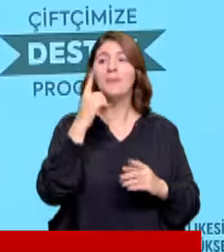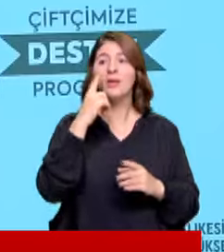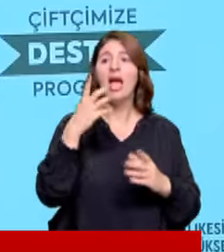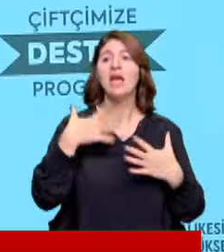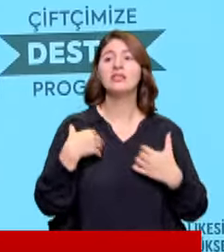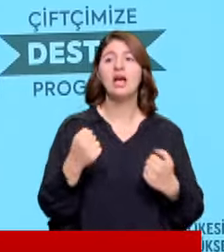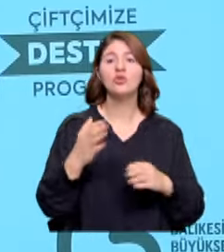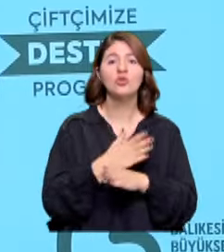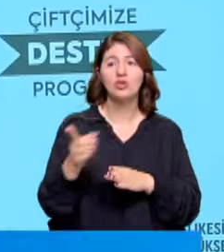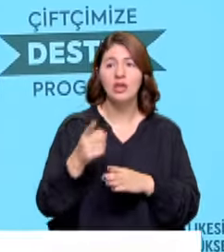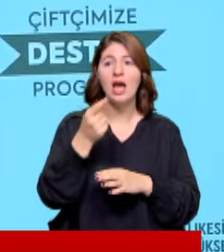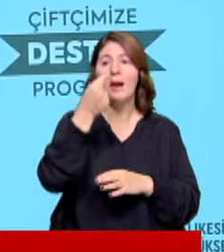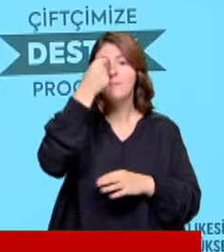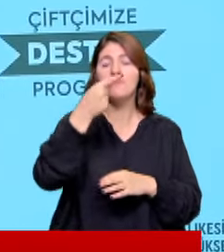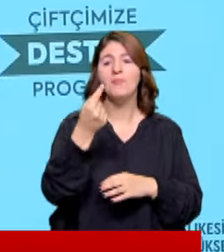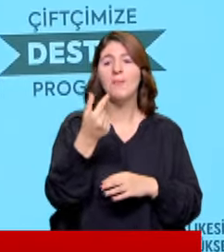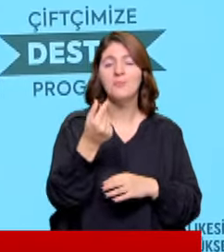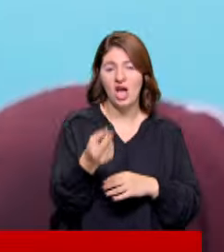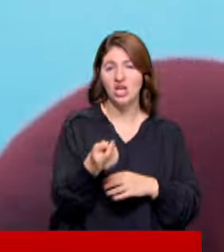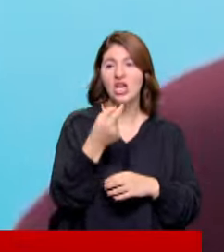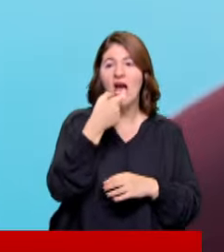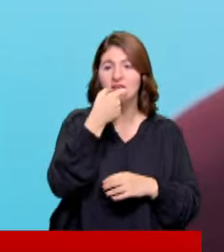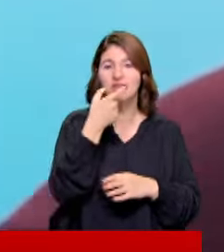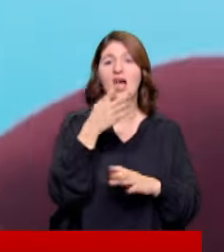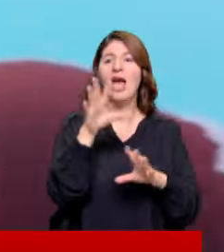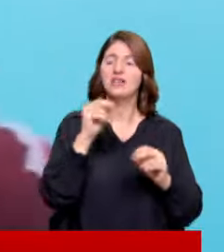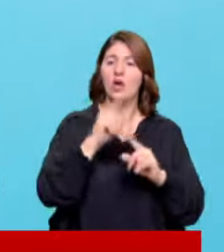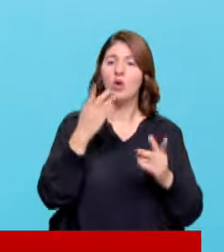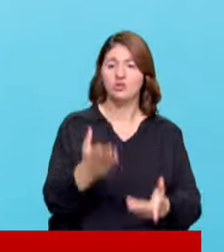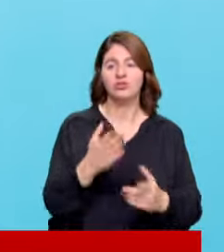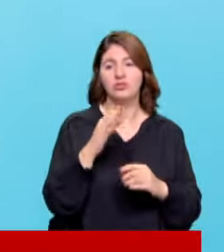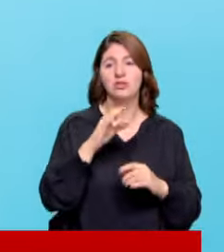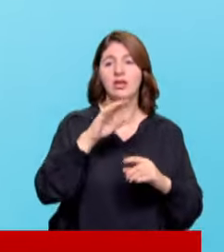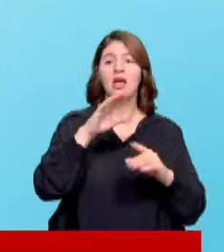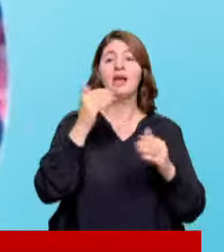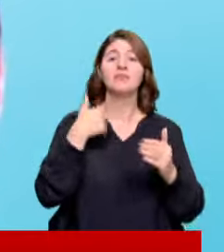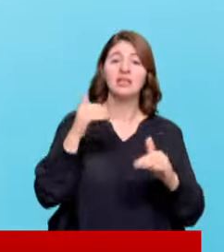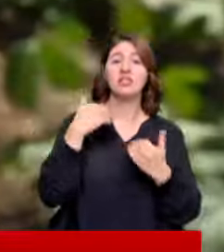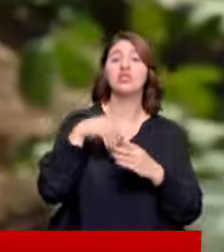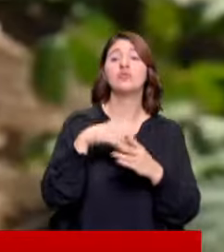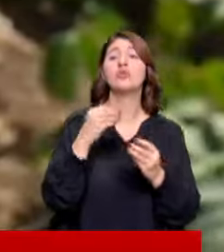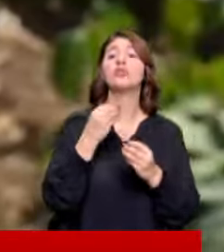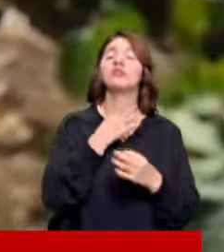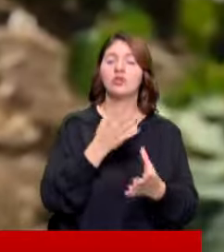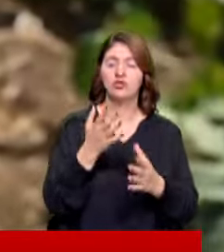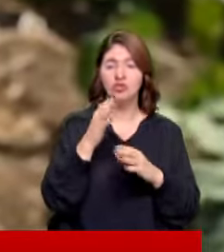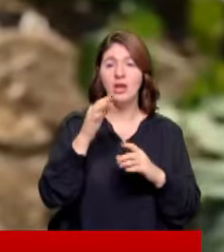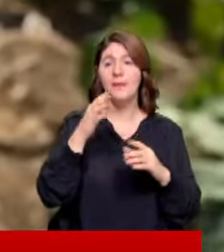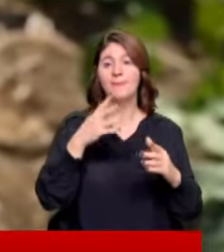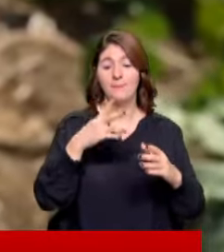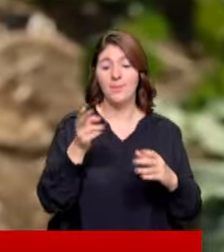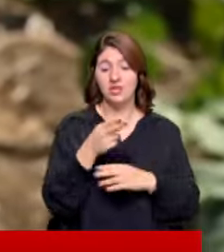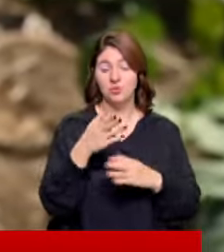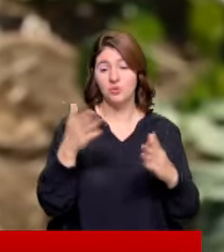en sağlıklı ürün. Bamya cipsi. Hepimize hayırlı olsun. Çok iyi bulduk. Desteğinden dolayı teşekkür ediyoruz kendilerine. Balıkesir Büyükşehir